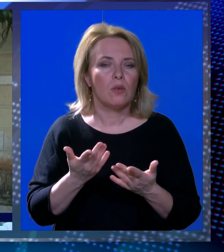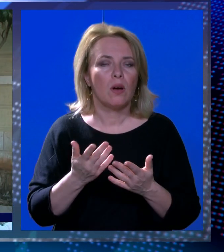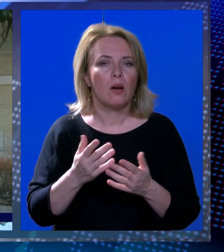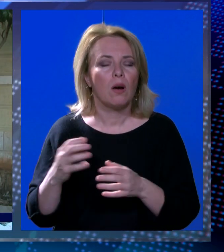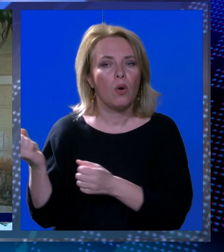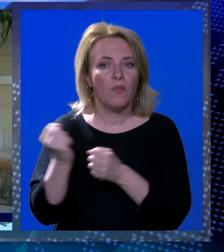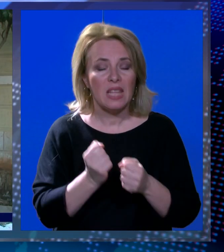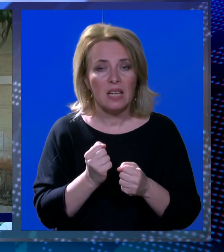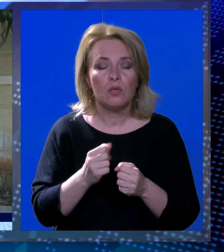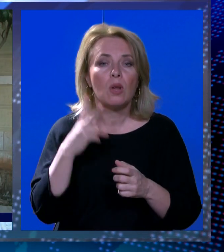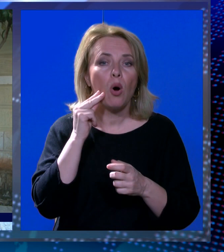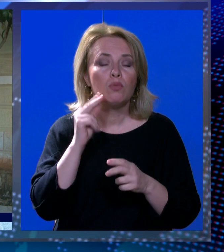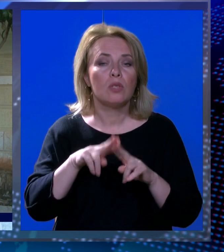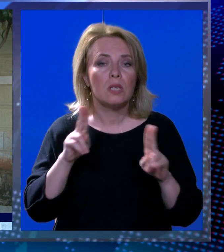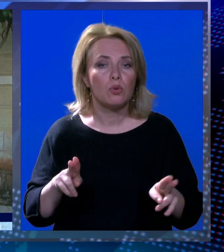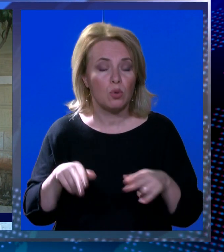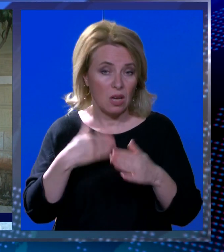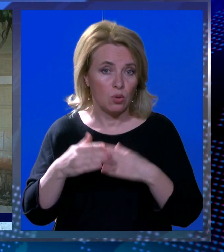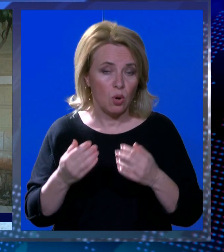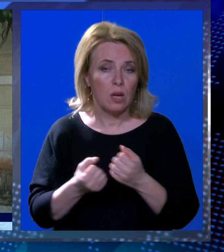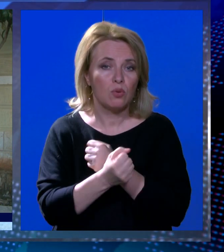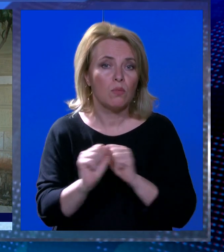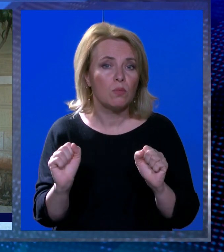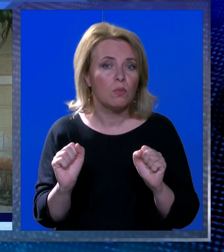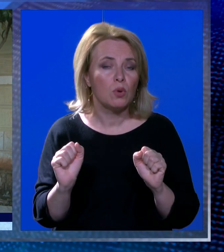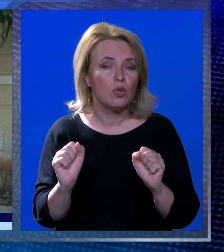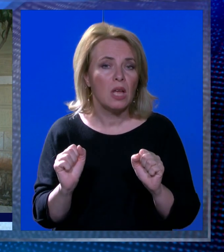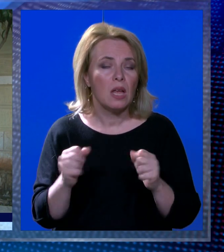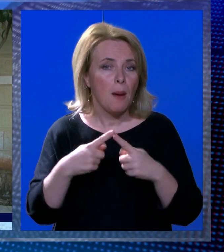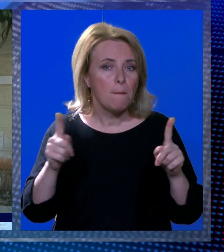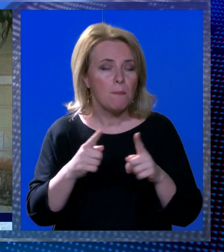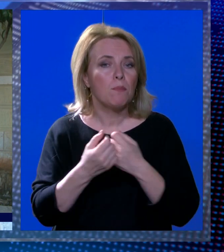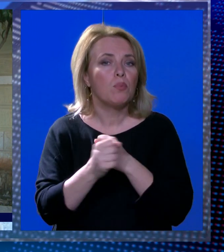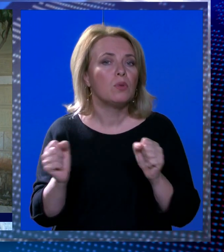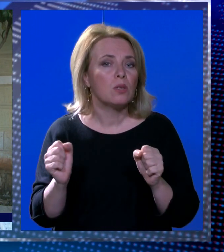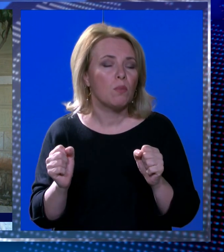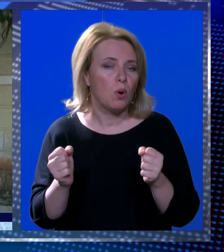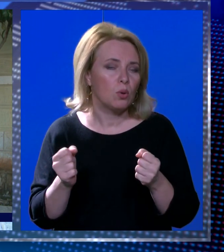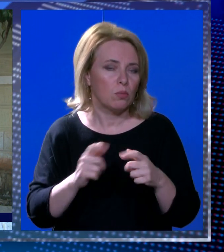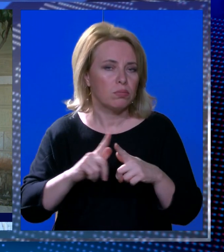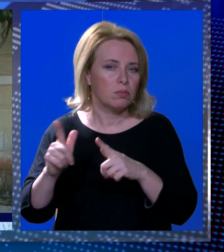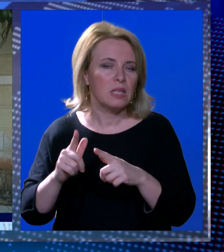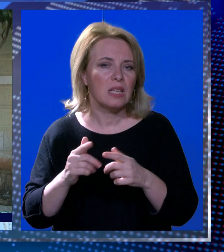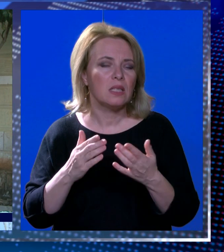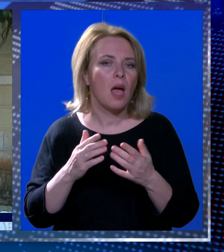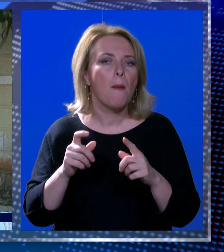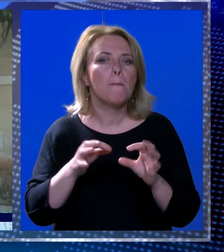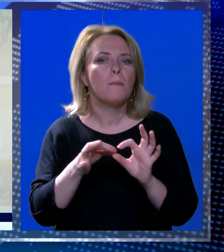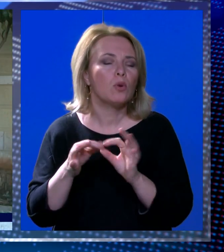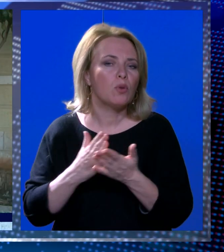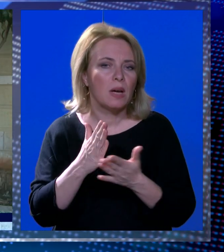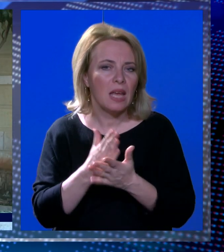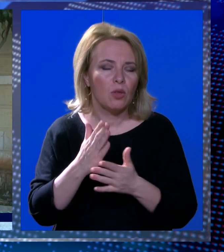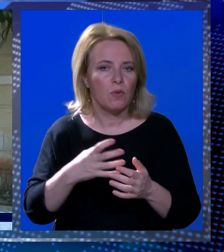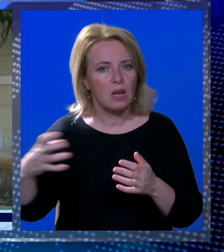jutros odvedeni na općinski sud u Dubrovniku, pušteni su na slobodu i postupak, ovaj prekršajni postupak, se nastavlja u redovnoj proceduri.